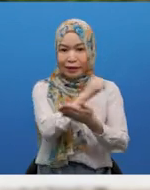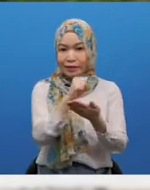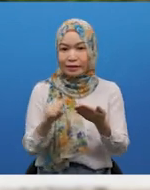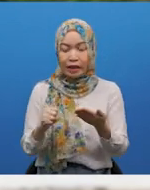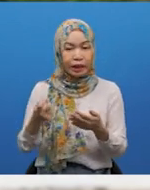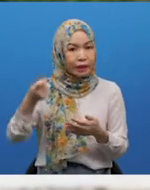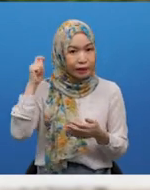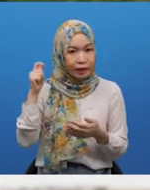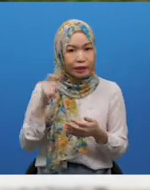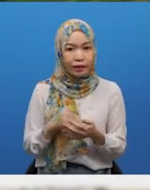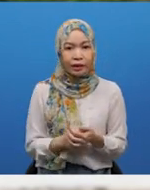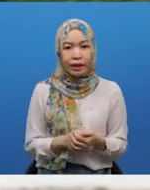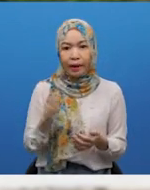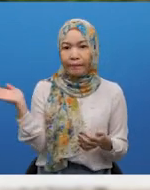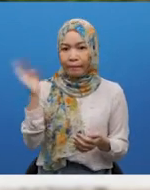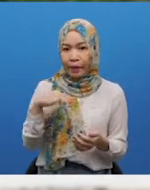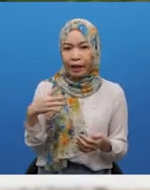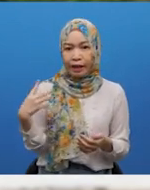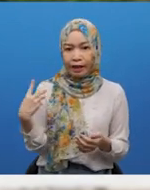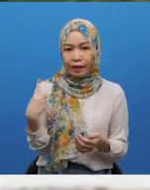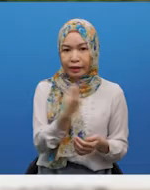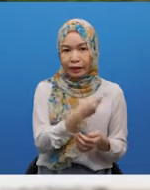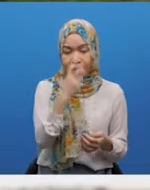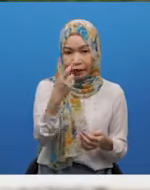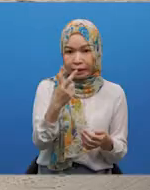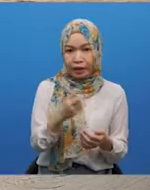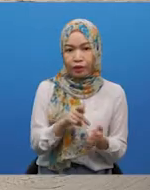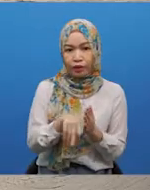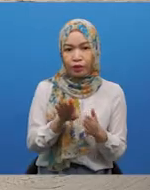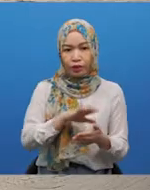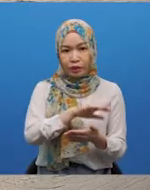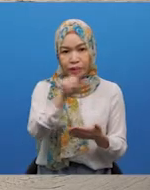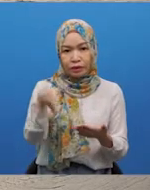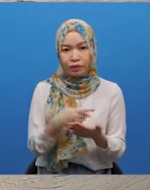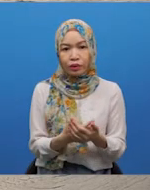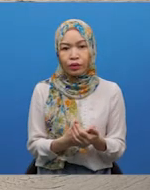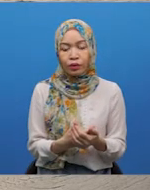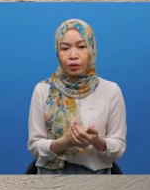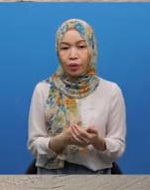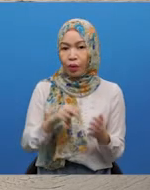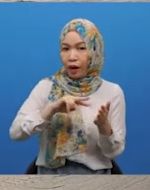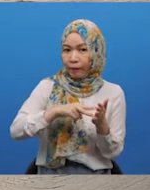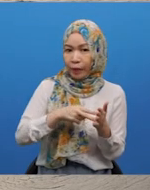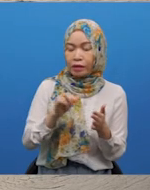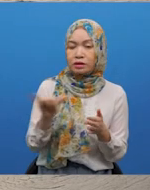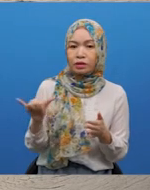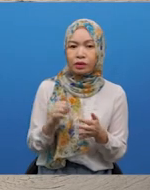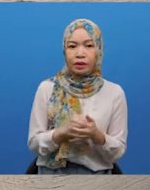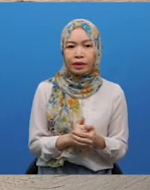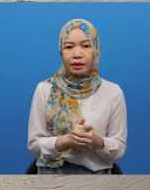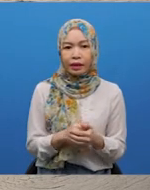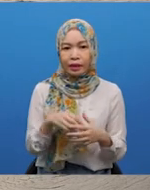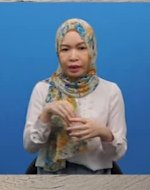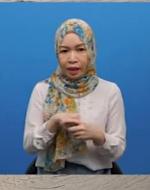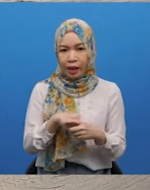Bidasari sebentar tadi, marilah kita lihat keseluruhan maksud syair ini. Dalam